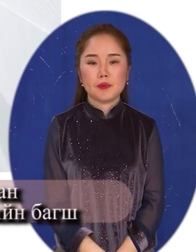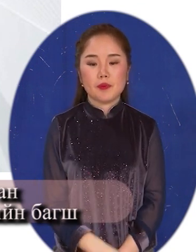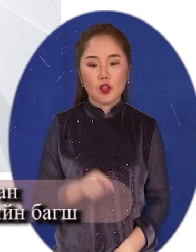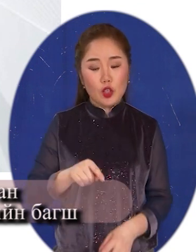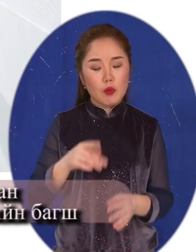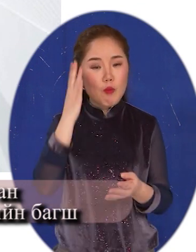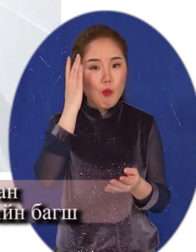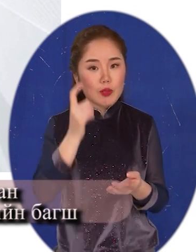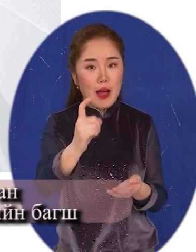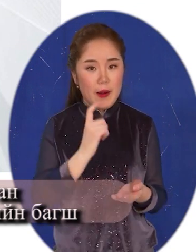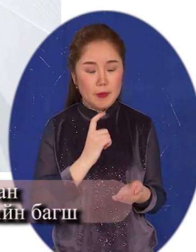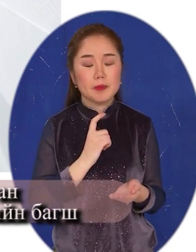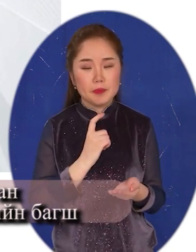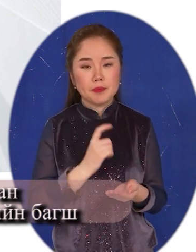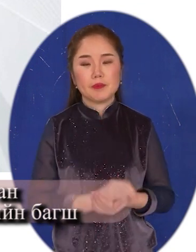Біз енді осы есепті бірігіп